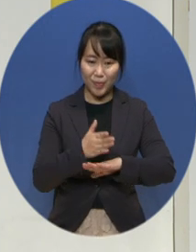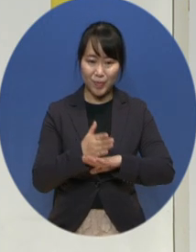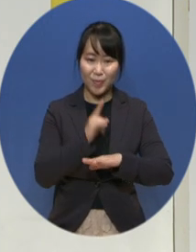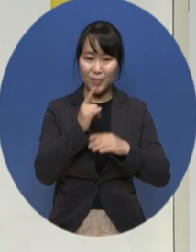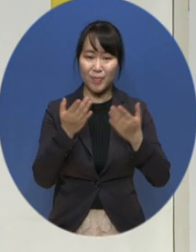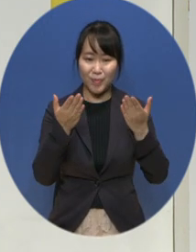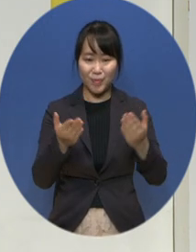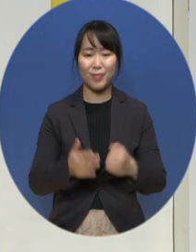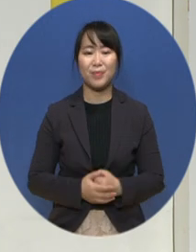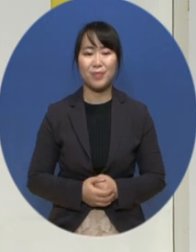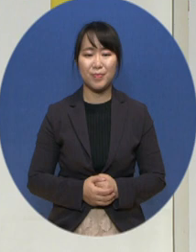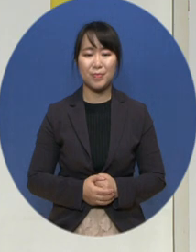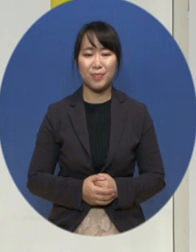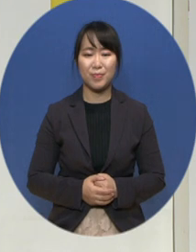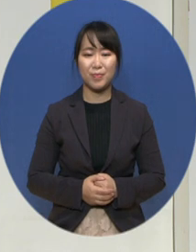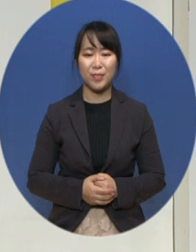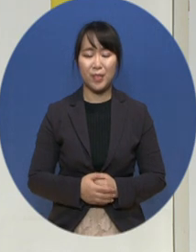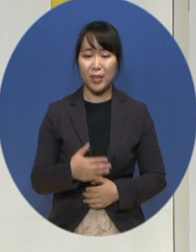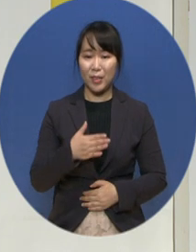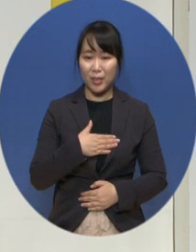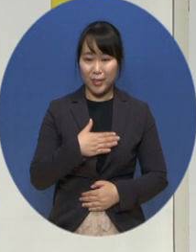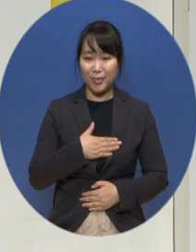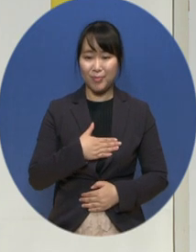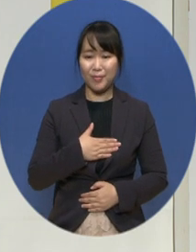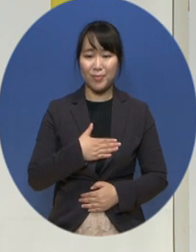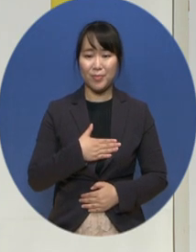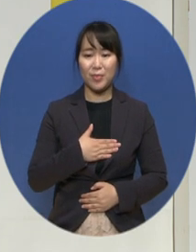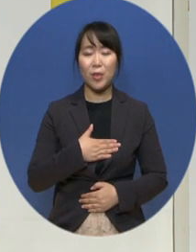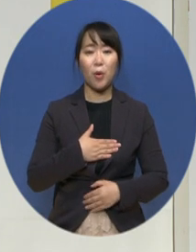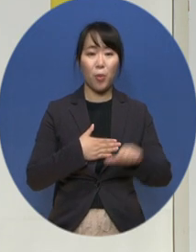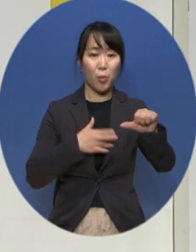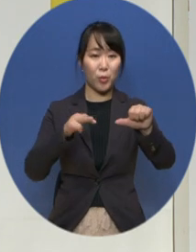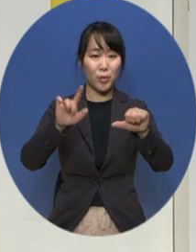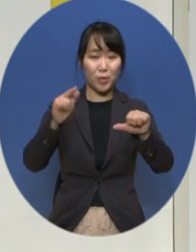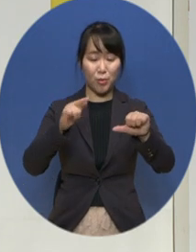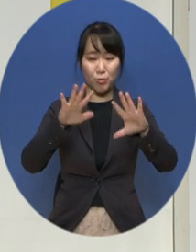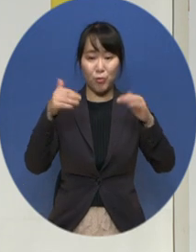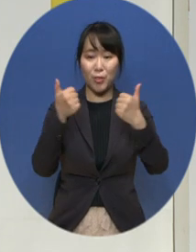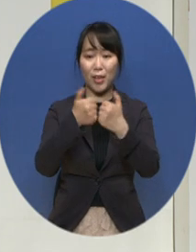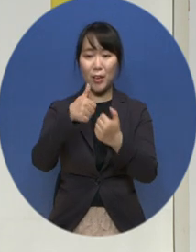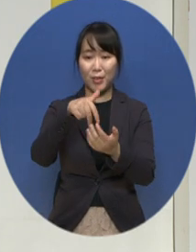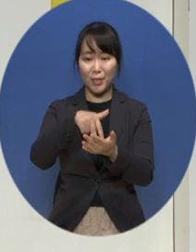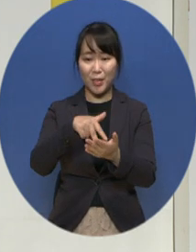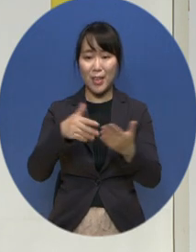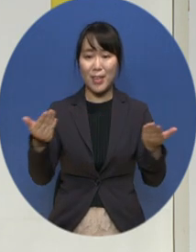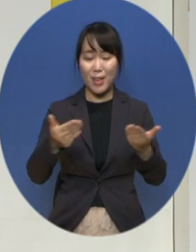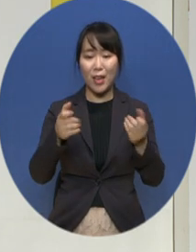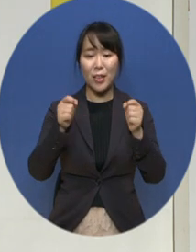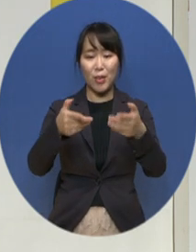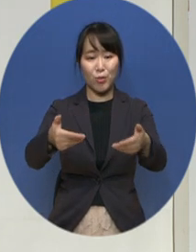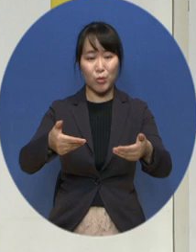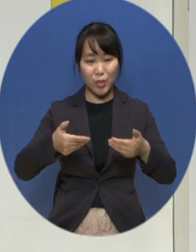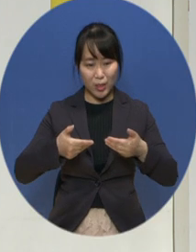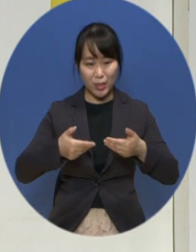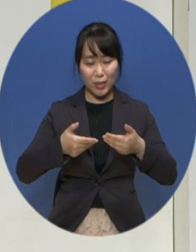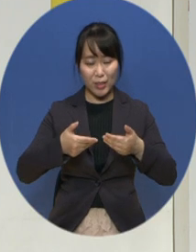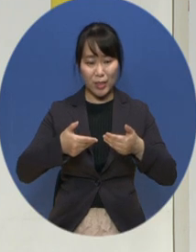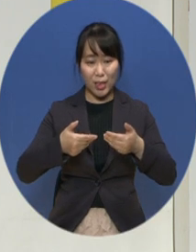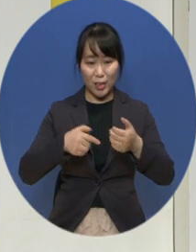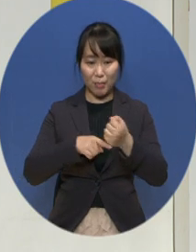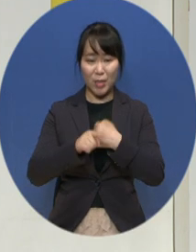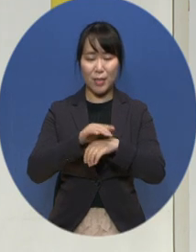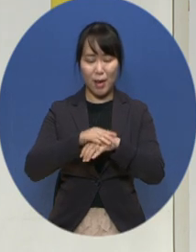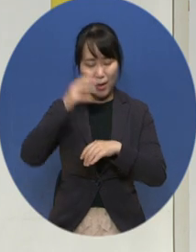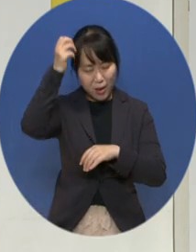감사를 드립니다 어떤 저에게 우선 국회 로스 일할 기회를 주신 그 뜻을 잘